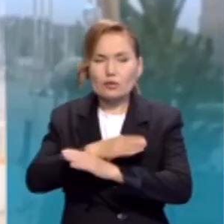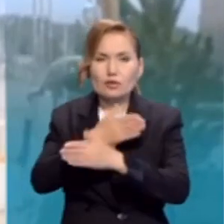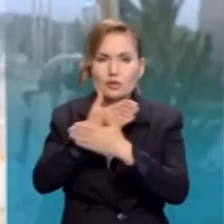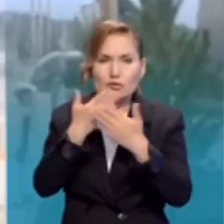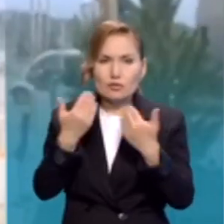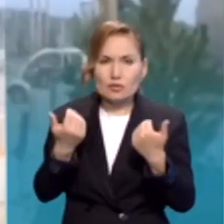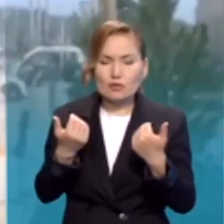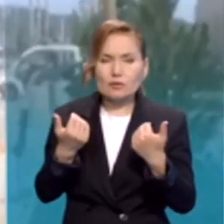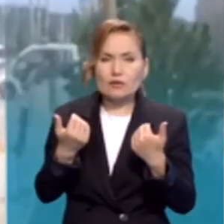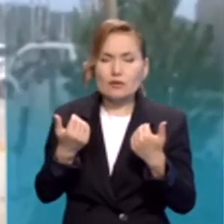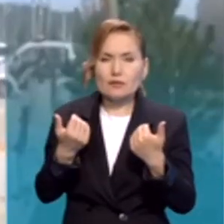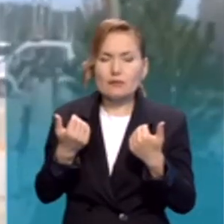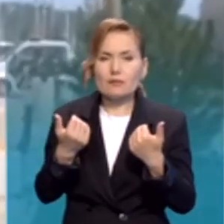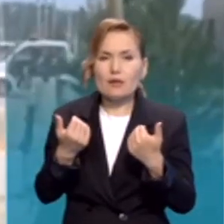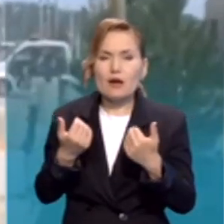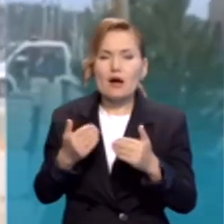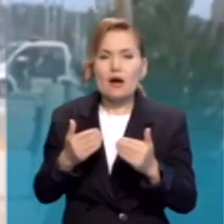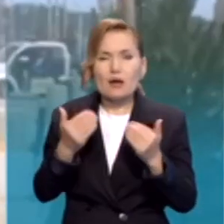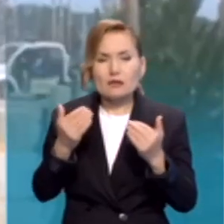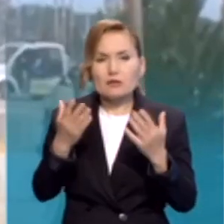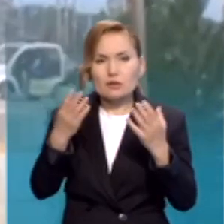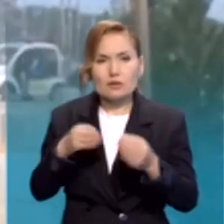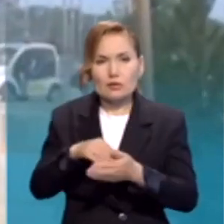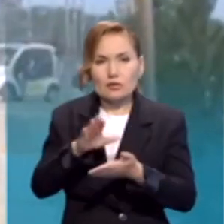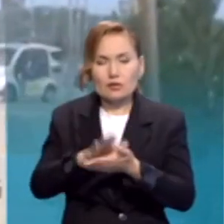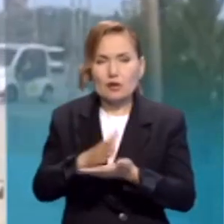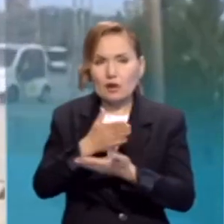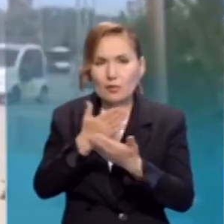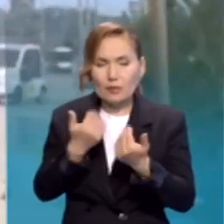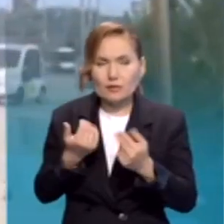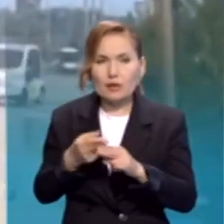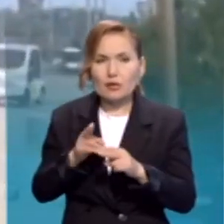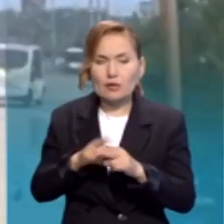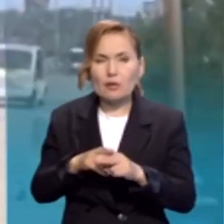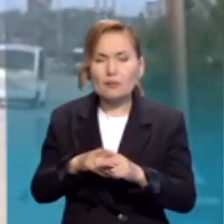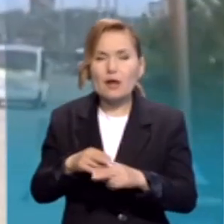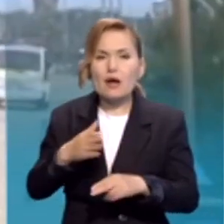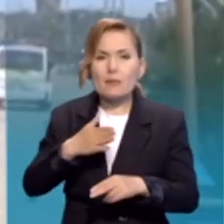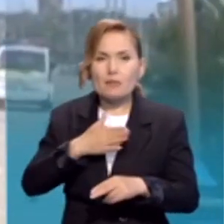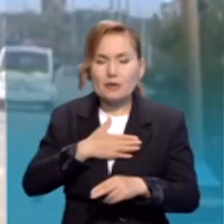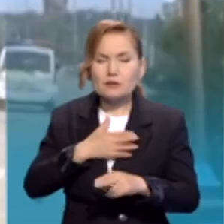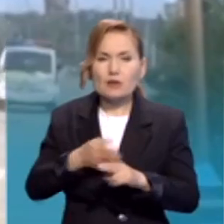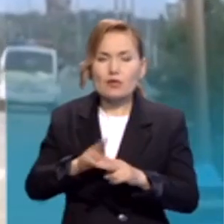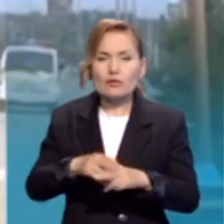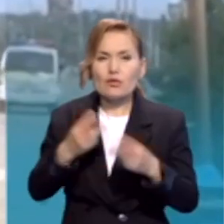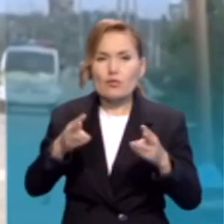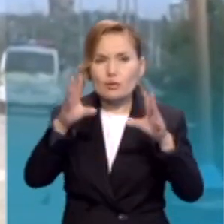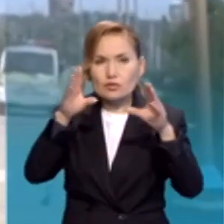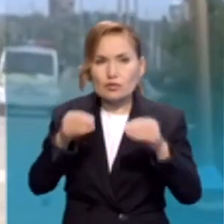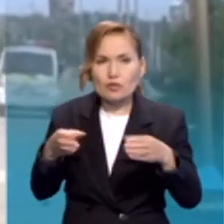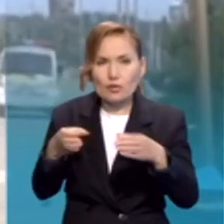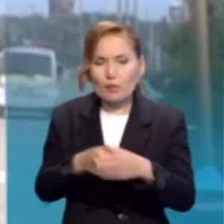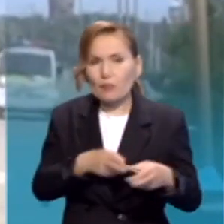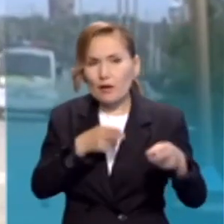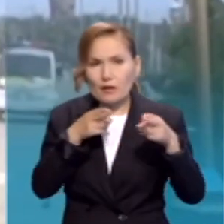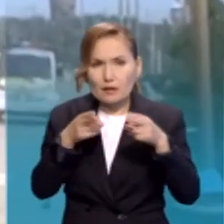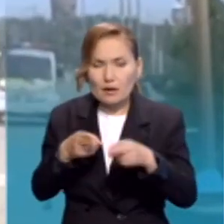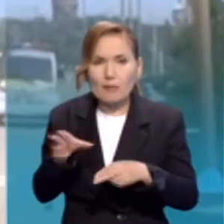алғандар қазіргі таңда тіркелген жоқ, ондай хабарлама бізге түскен жоқ, бірақ ішін толықтай өрт сөндірушілер аралап көріп шықты. Өрт